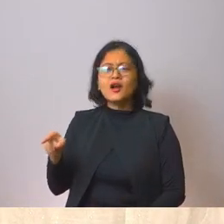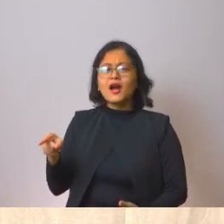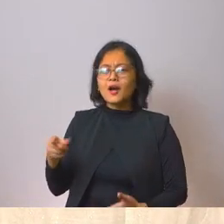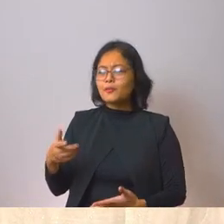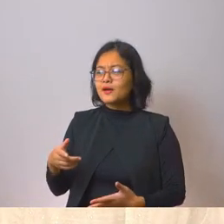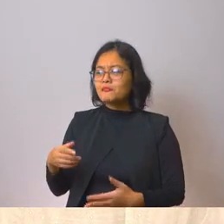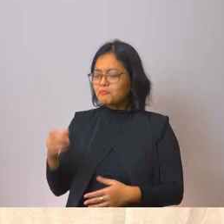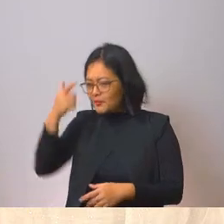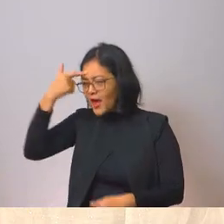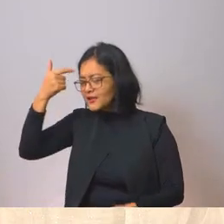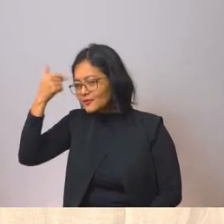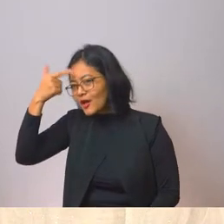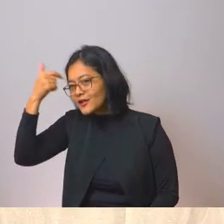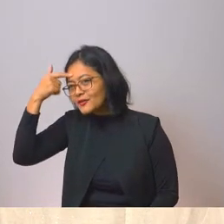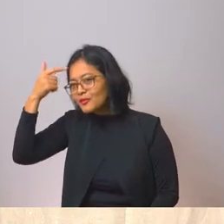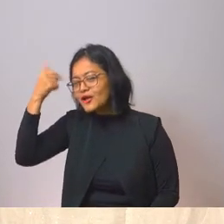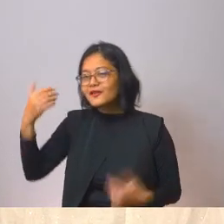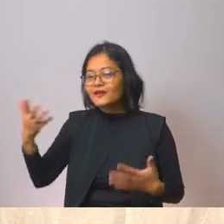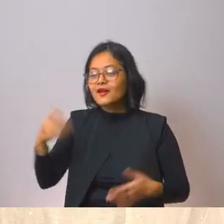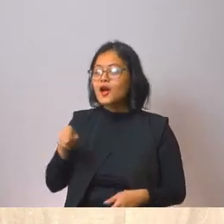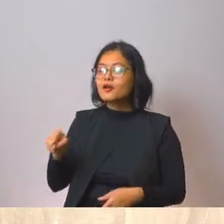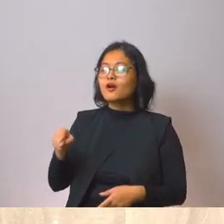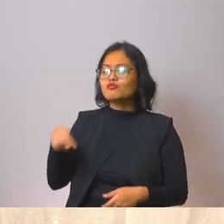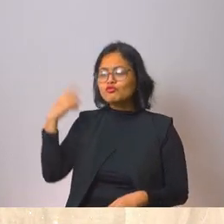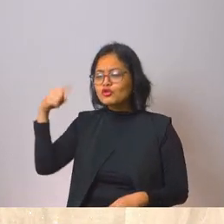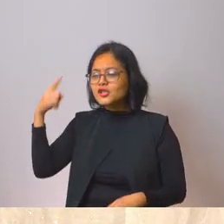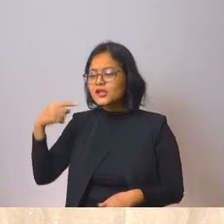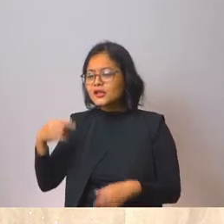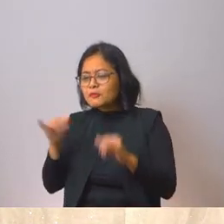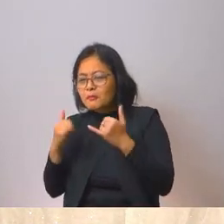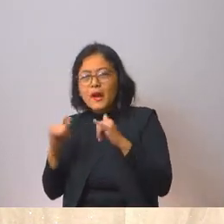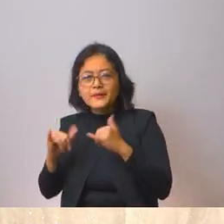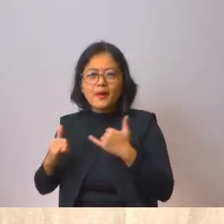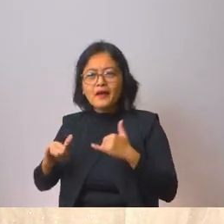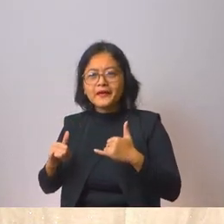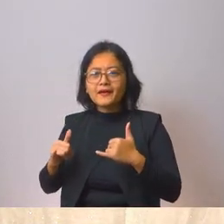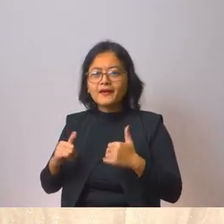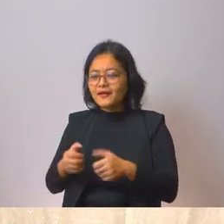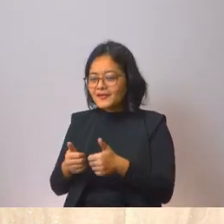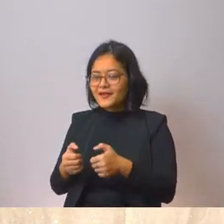Nah, saudara-saudara, ternyata kadang-kadang anak-anak tidak selucu yang seperti kita